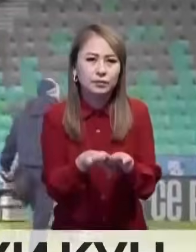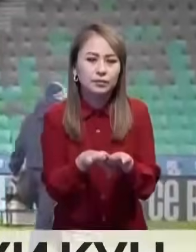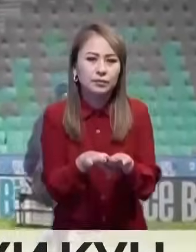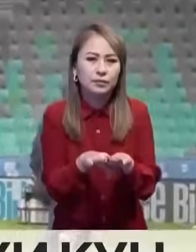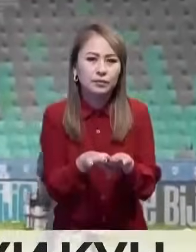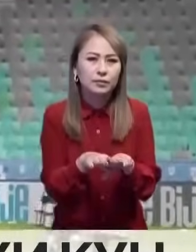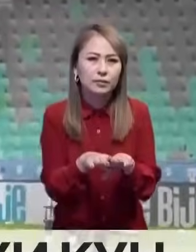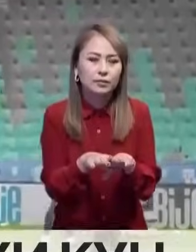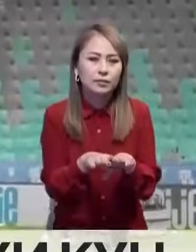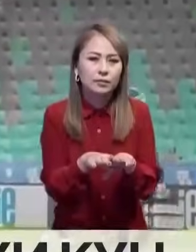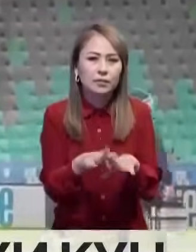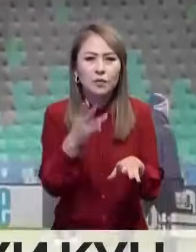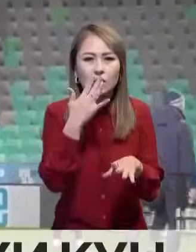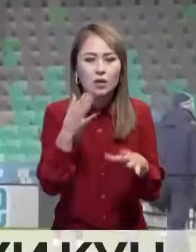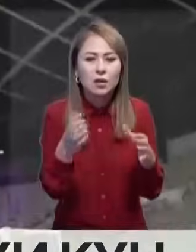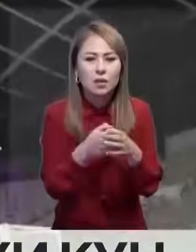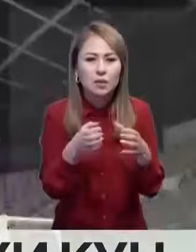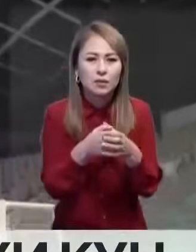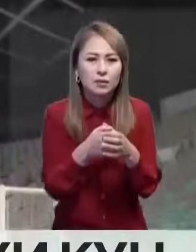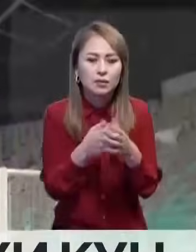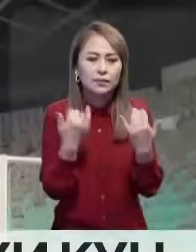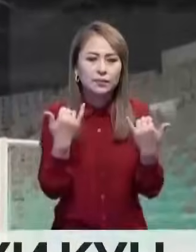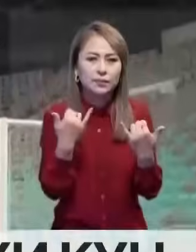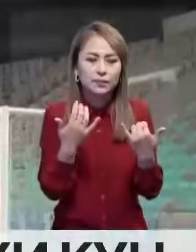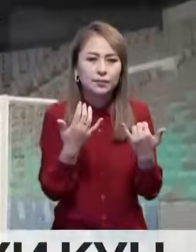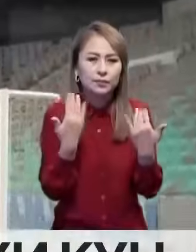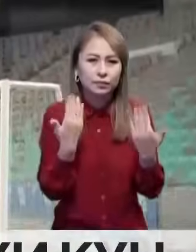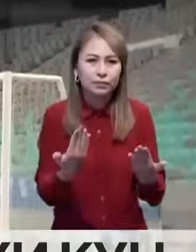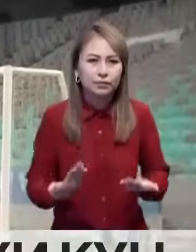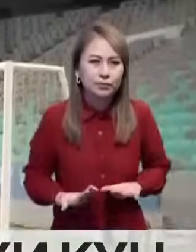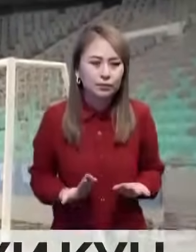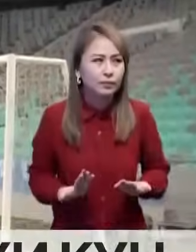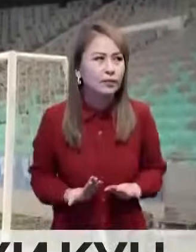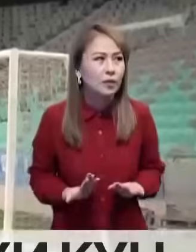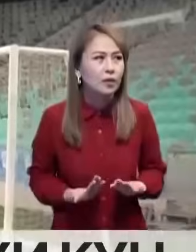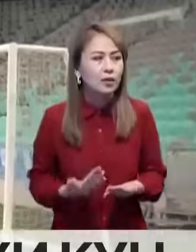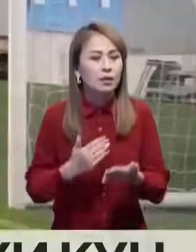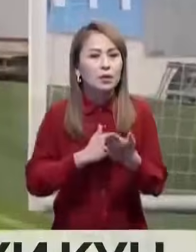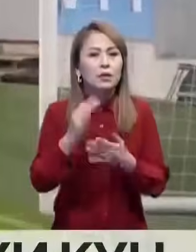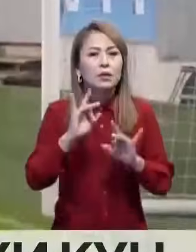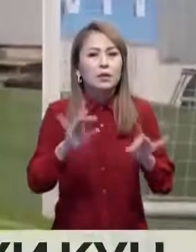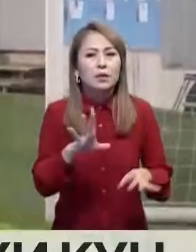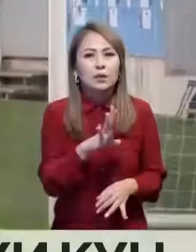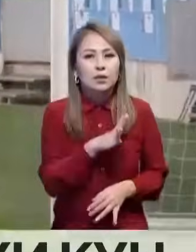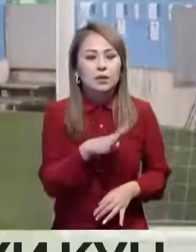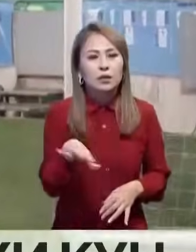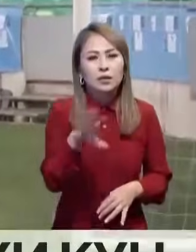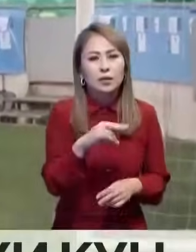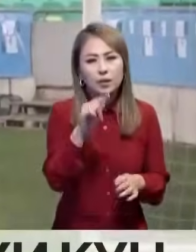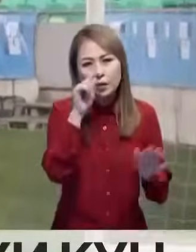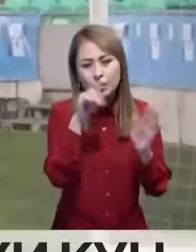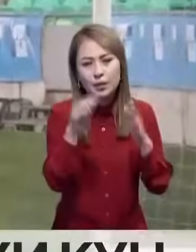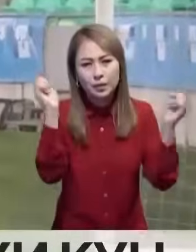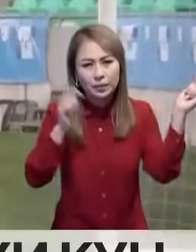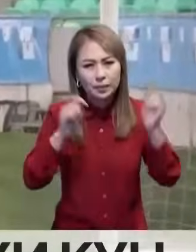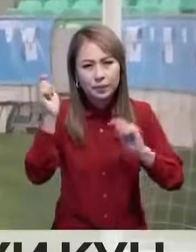беріп жатыр біздің ұлттық командамыздың бүгінгі тыныс тіршілігіне. Және жоғарыда айттым, осы кәрі құрлықтың